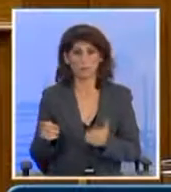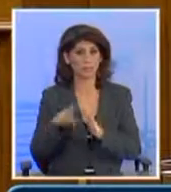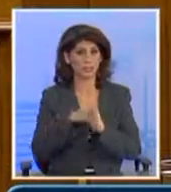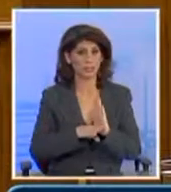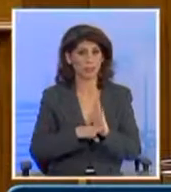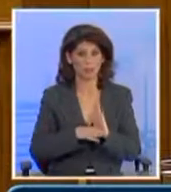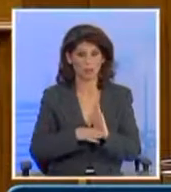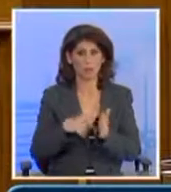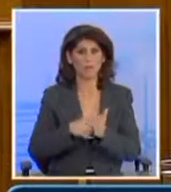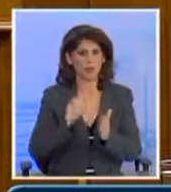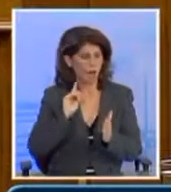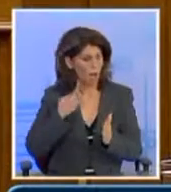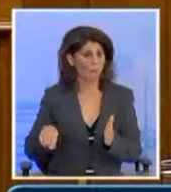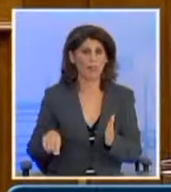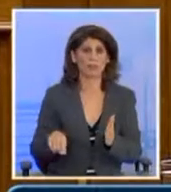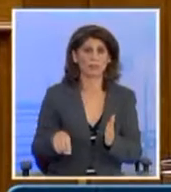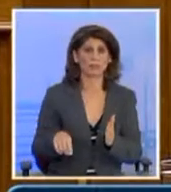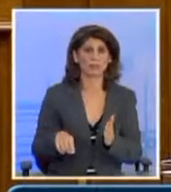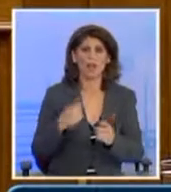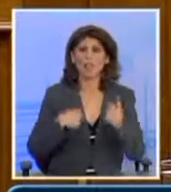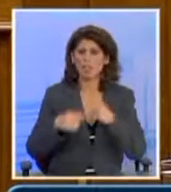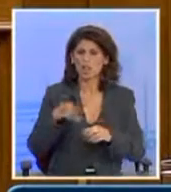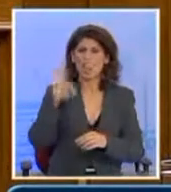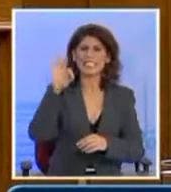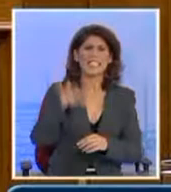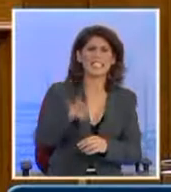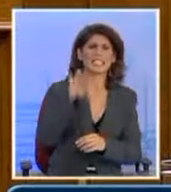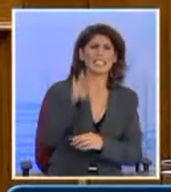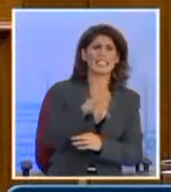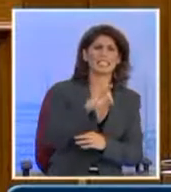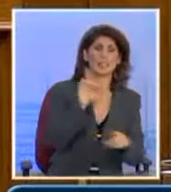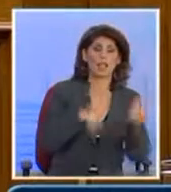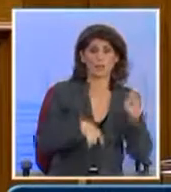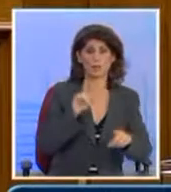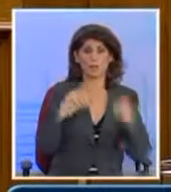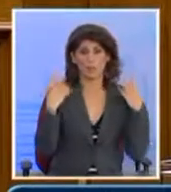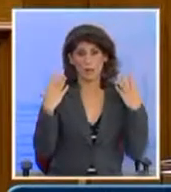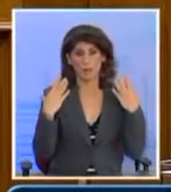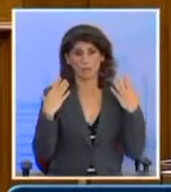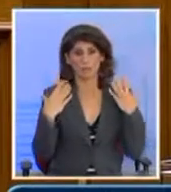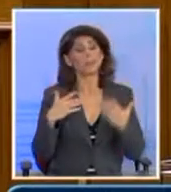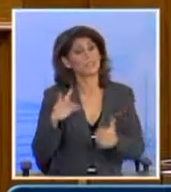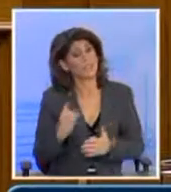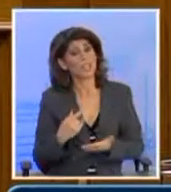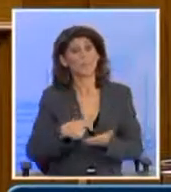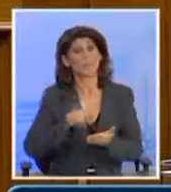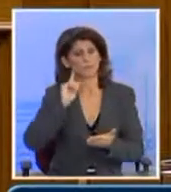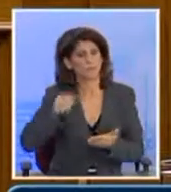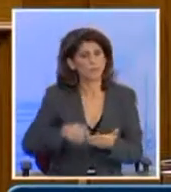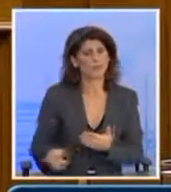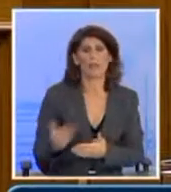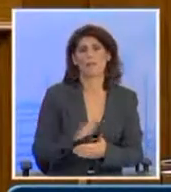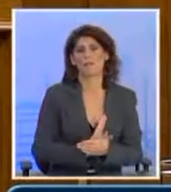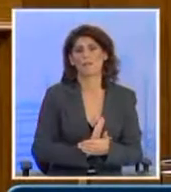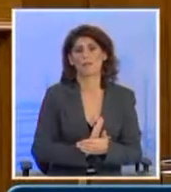συστηματικά φοροαποφεύγουν, απολαμβάνοντας αδικαιολόγητες εξαιρέσεις ορισμένες φορές και απαλλαγές ή και που φοροδιαφεύγουν.